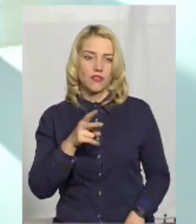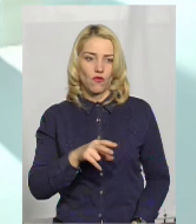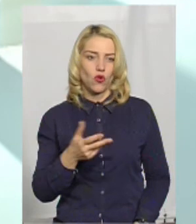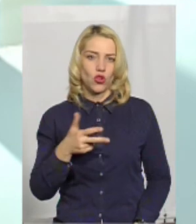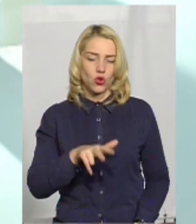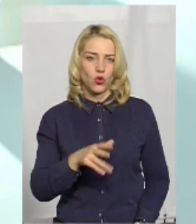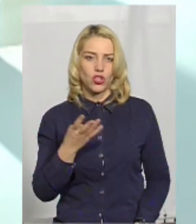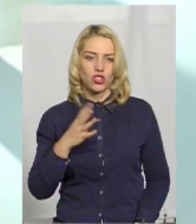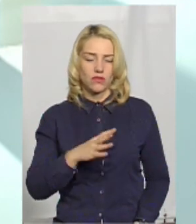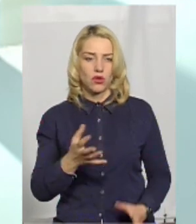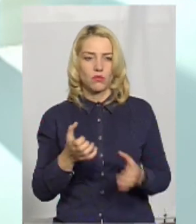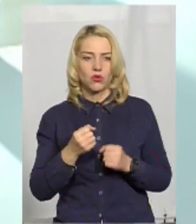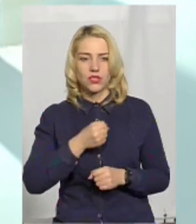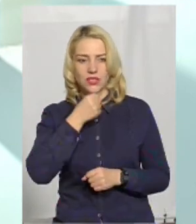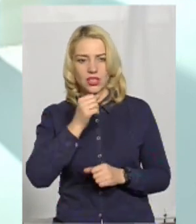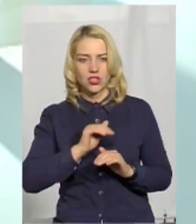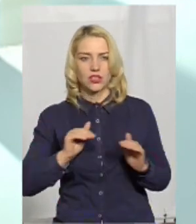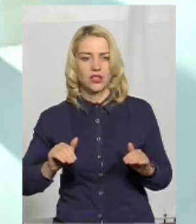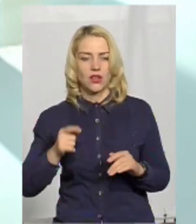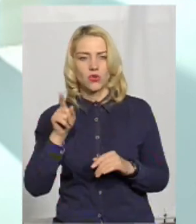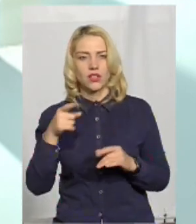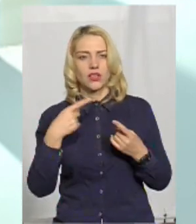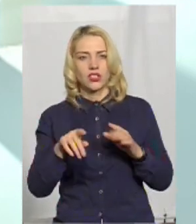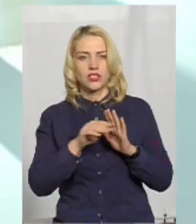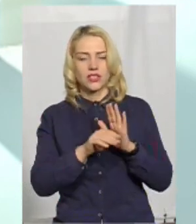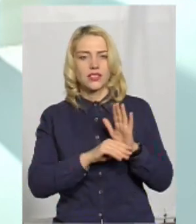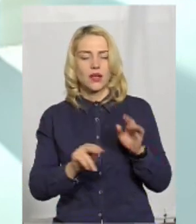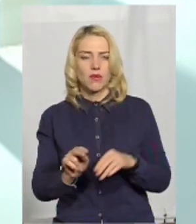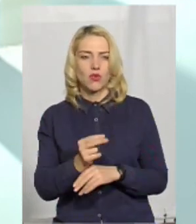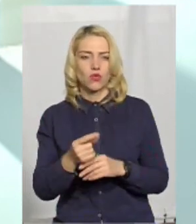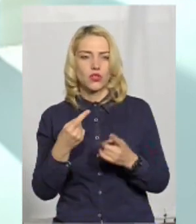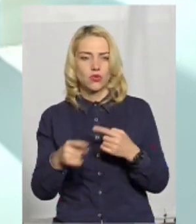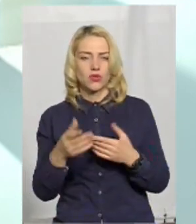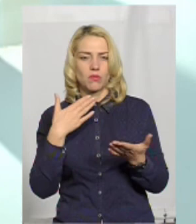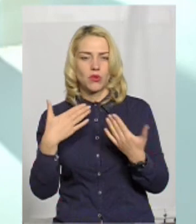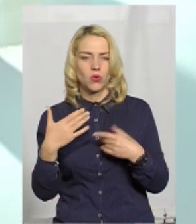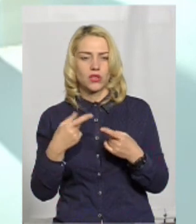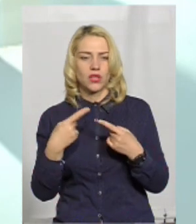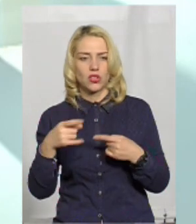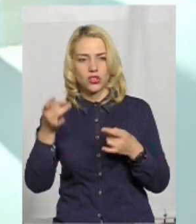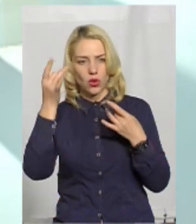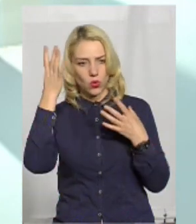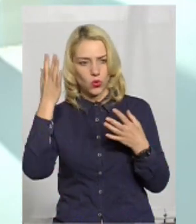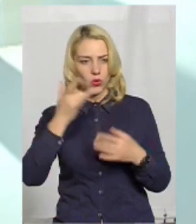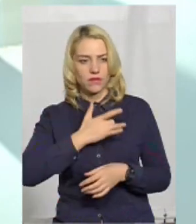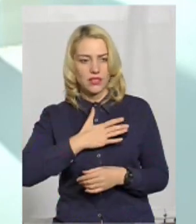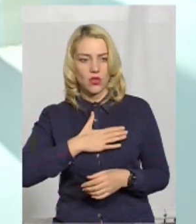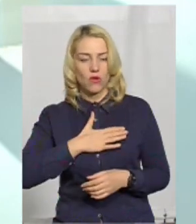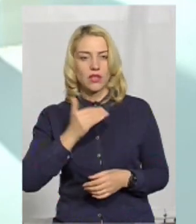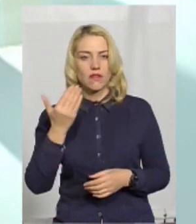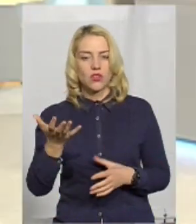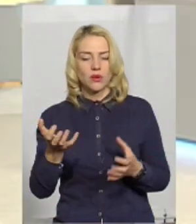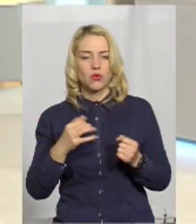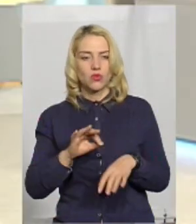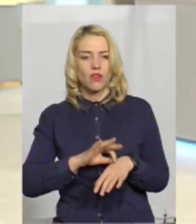четверо і беруть старших дітей. У них зовсім інша система виховання, в них зовсім інші підходи, зовсім інша культура усиновлення. Вони